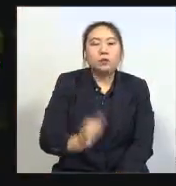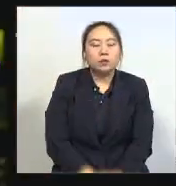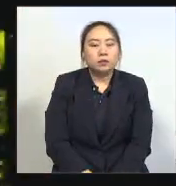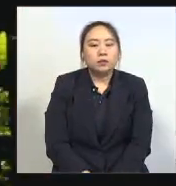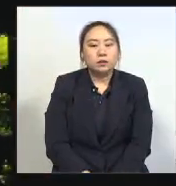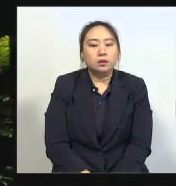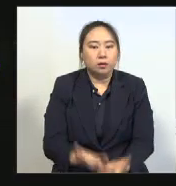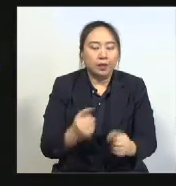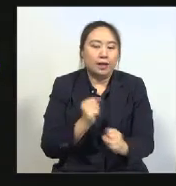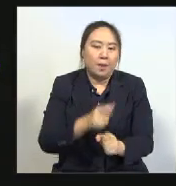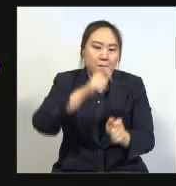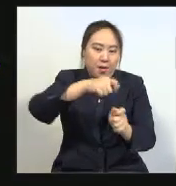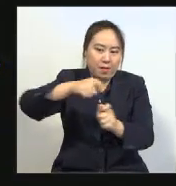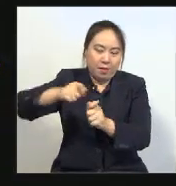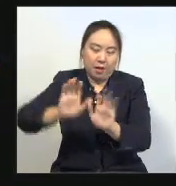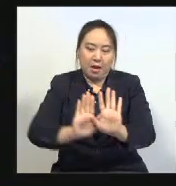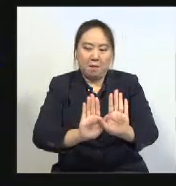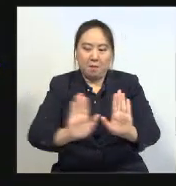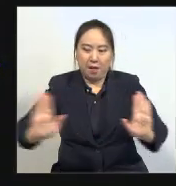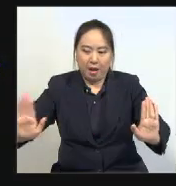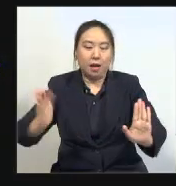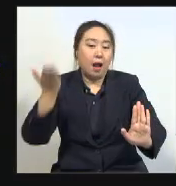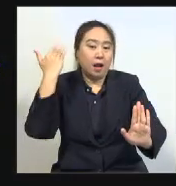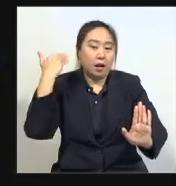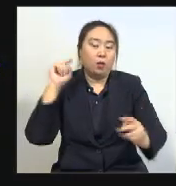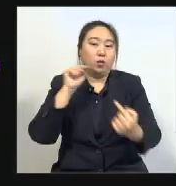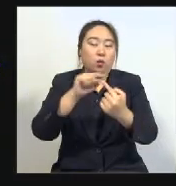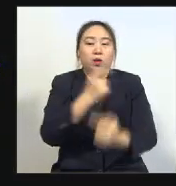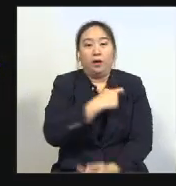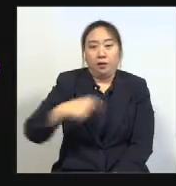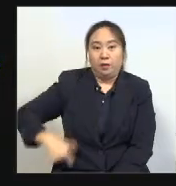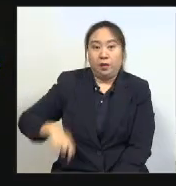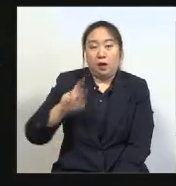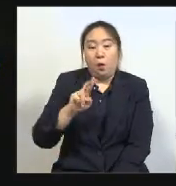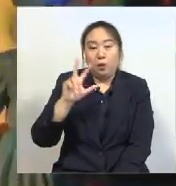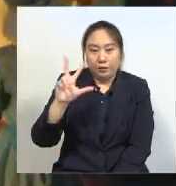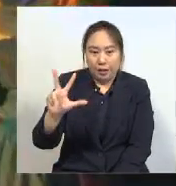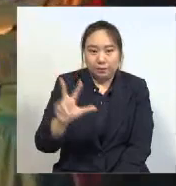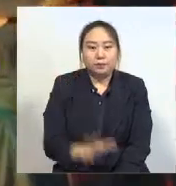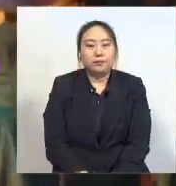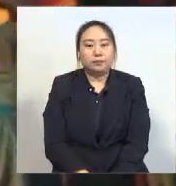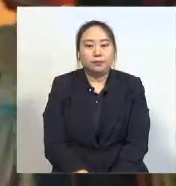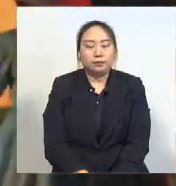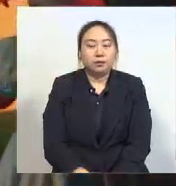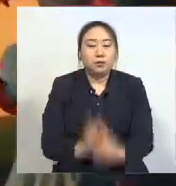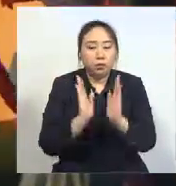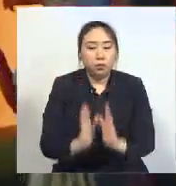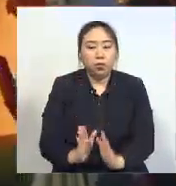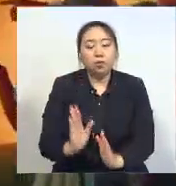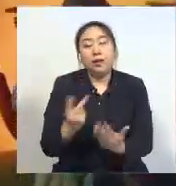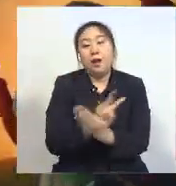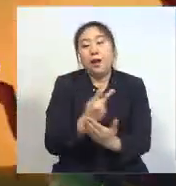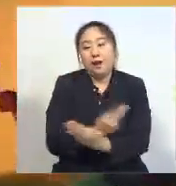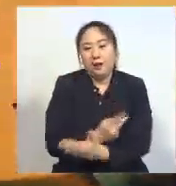ราวการสร้างกำแพงเมืองกาญจนบุรีสมัยพระบาทสมเด็จพระนั่งเกล้าเจ้าอยู่หัวรัชกาลที่3ความมีน้ำใจของชาวกาญจ